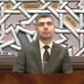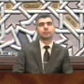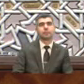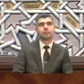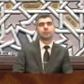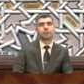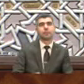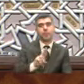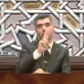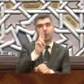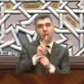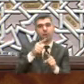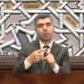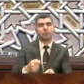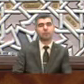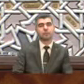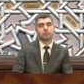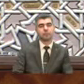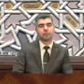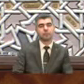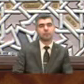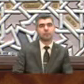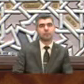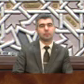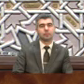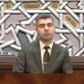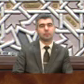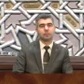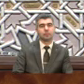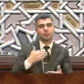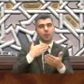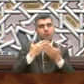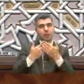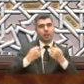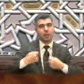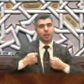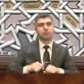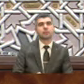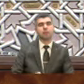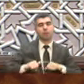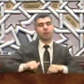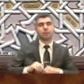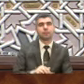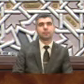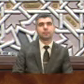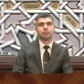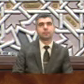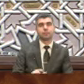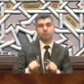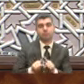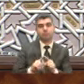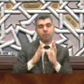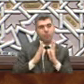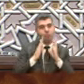الكلمة للفريق التعقيب، تفضلوا السيد النائب. شكرا السيد الرئيس، شكرا السيدة الوزيرة، نهنئك على